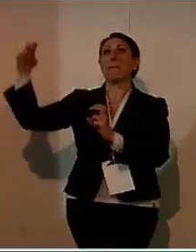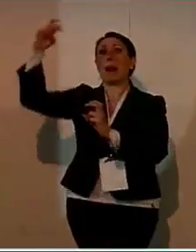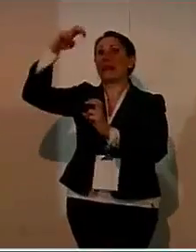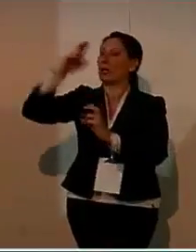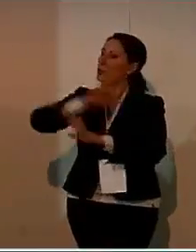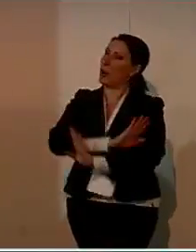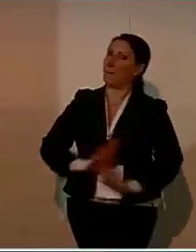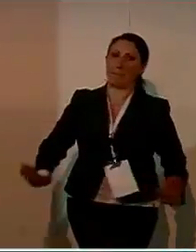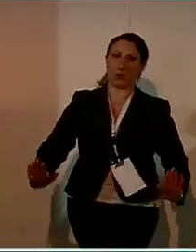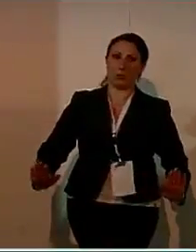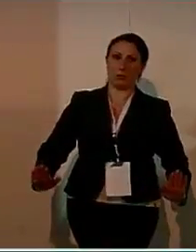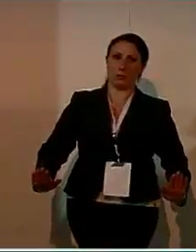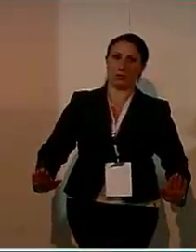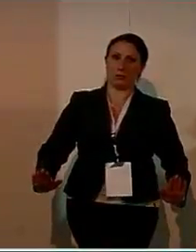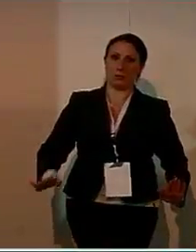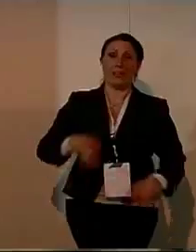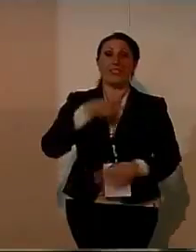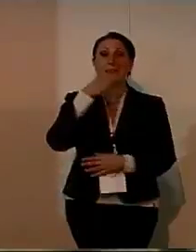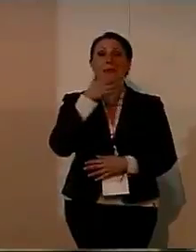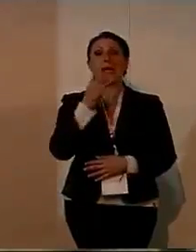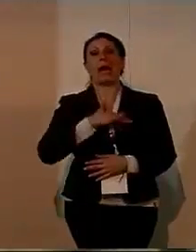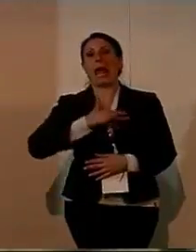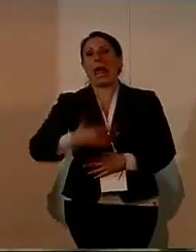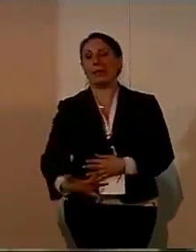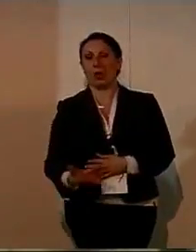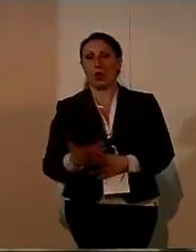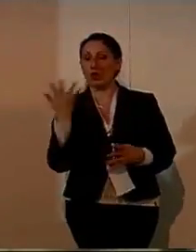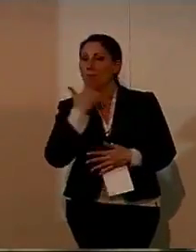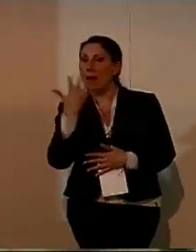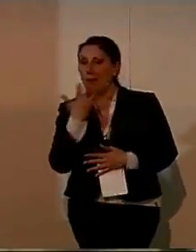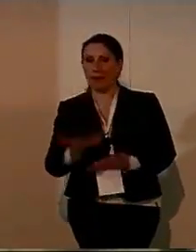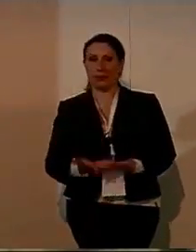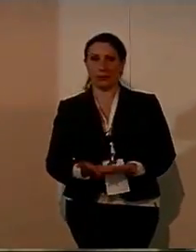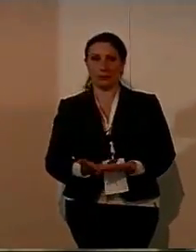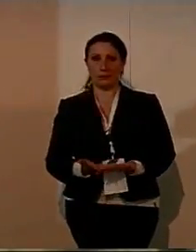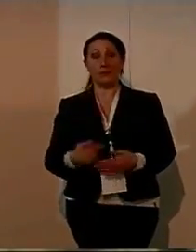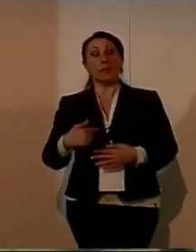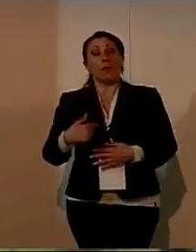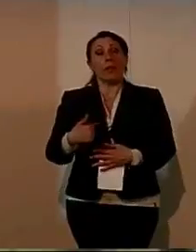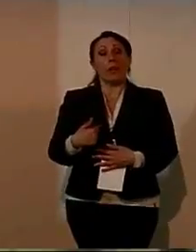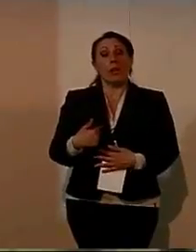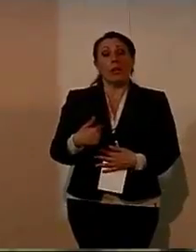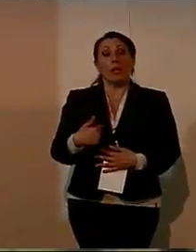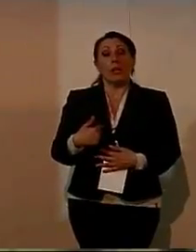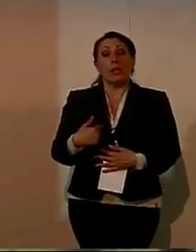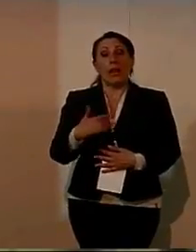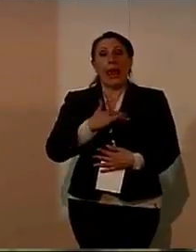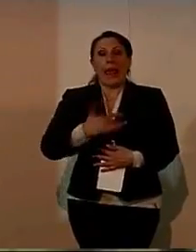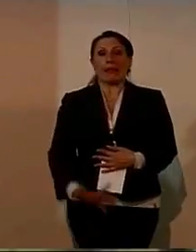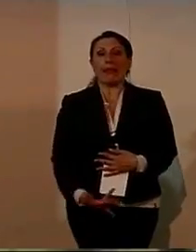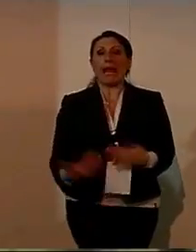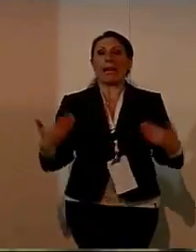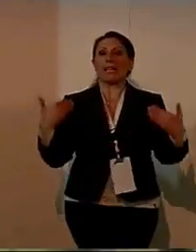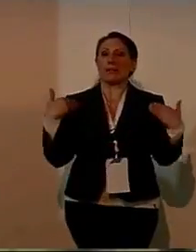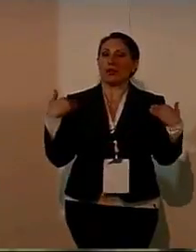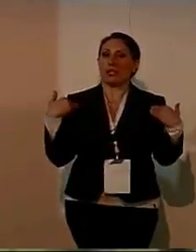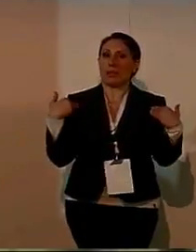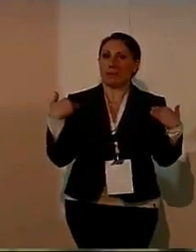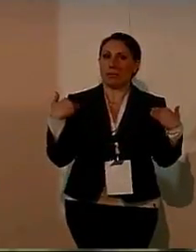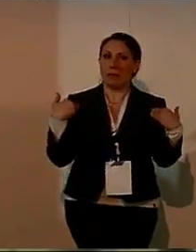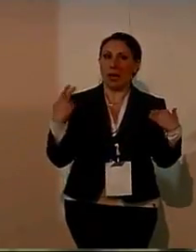ragione etica di quella tua convinzione quando diremo che l'etica della responsabilità muore